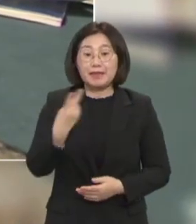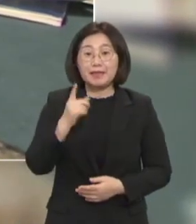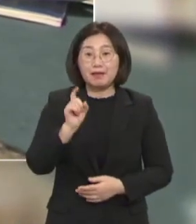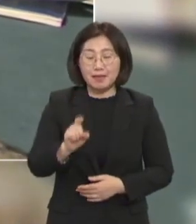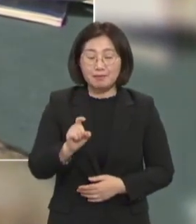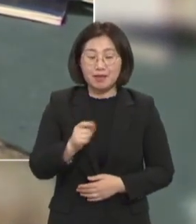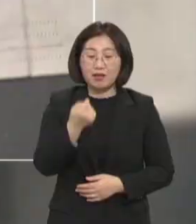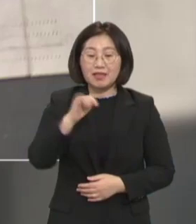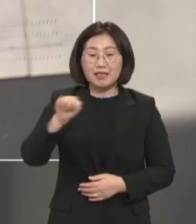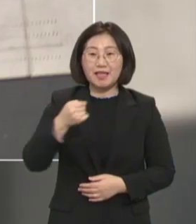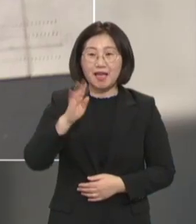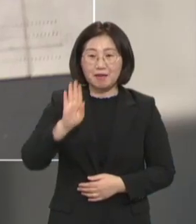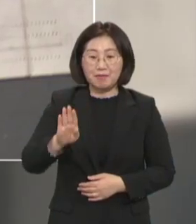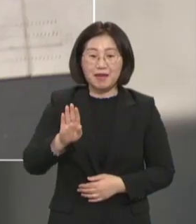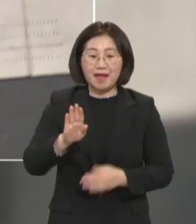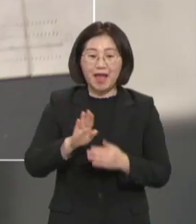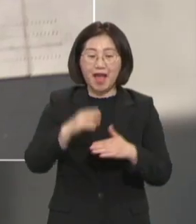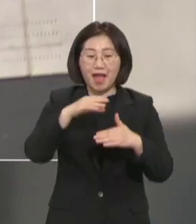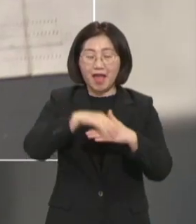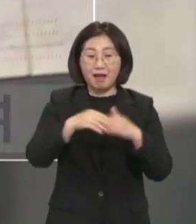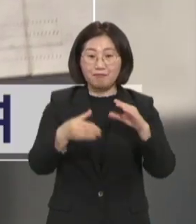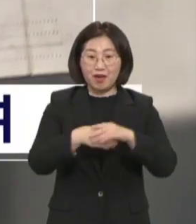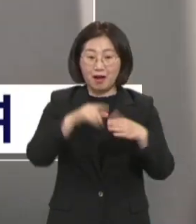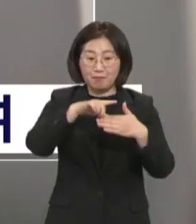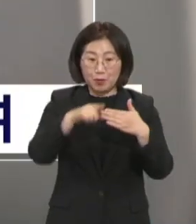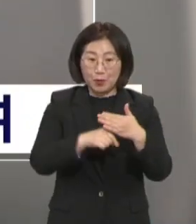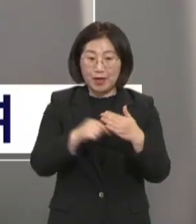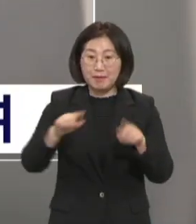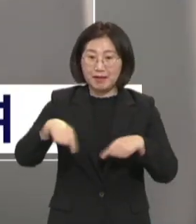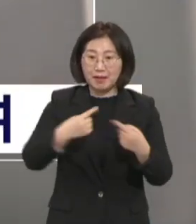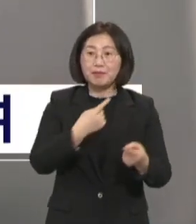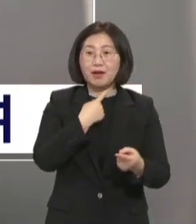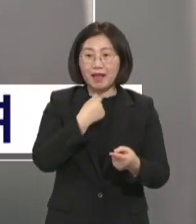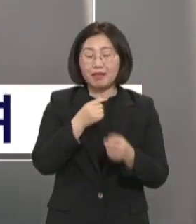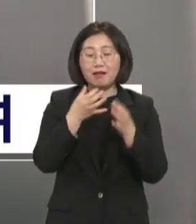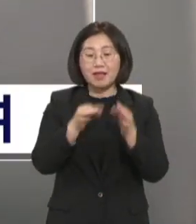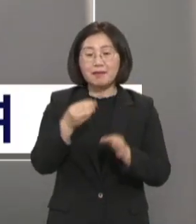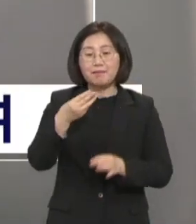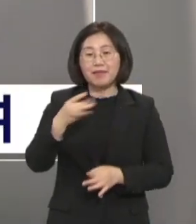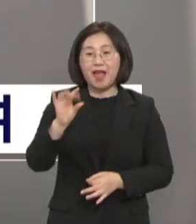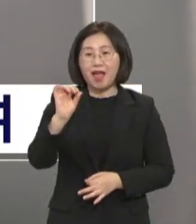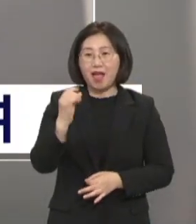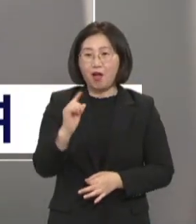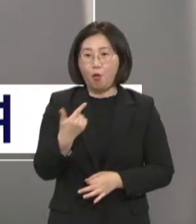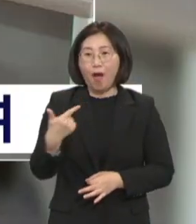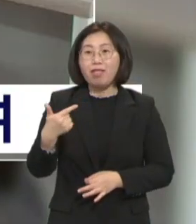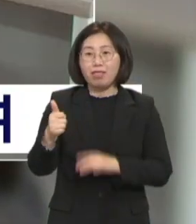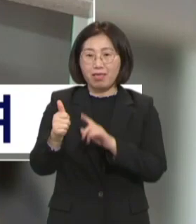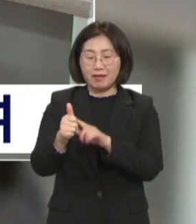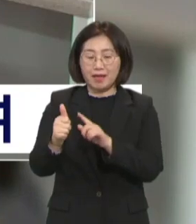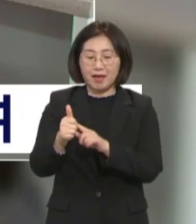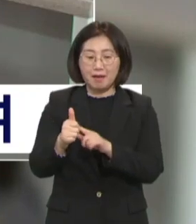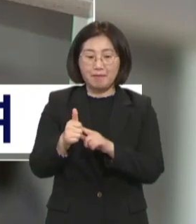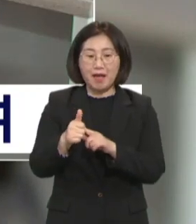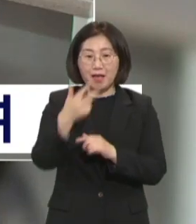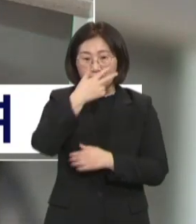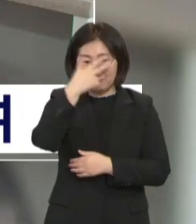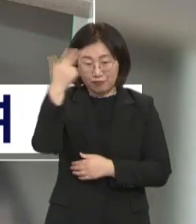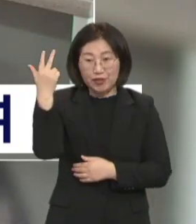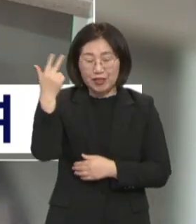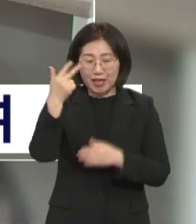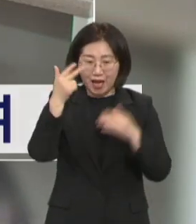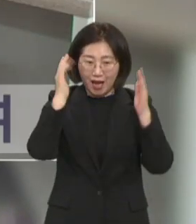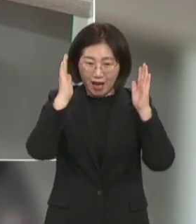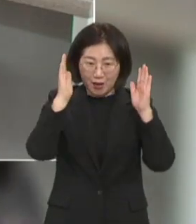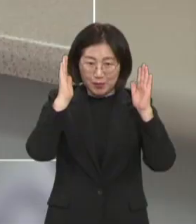2010년 TJB의 다문아희망 프로젝트 무지개 교실에 참여했던 김태환 씨. 개별학습 능력에 맞는 무지개 교실 수업으로